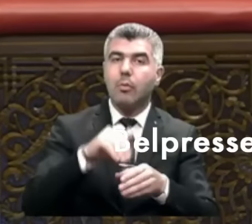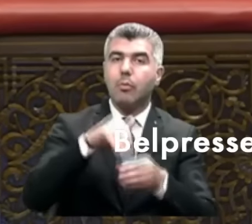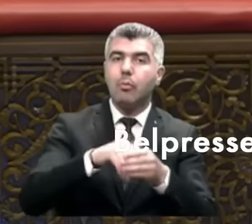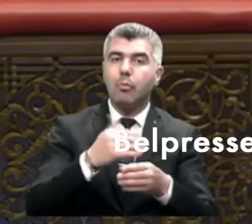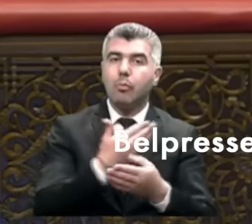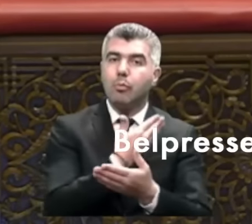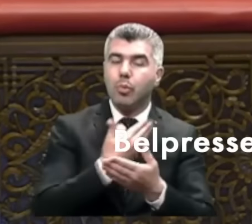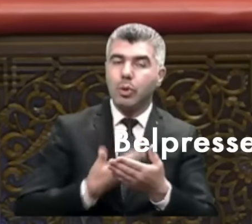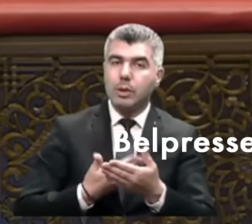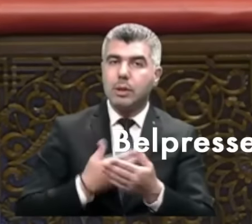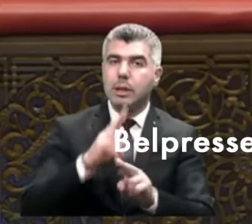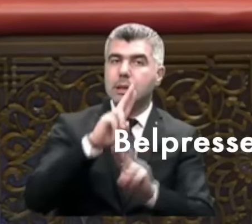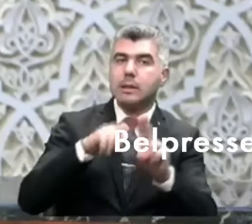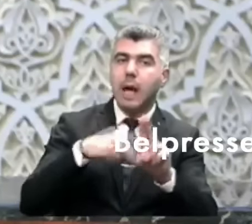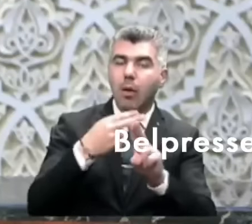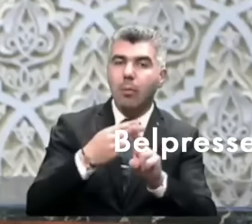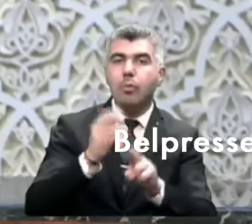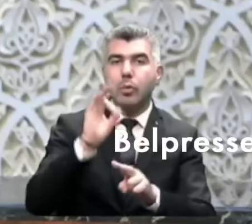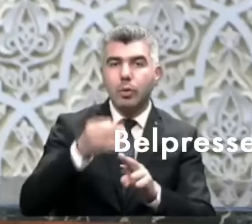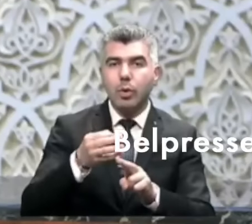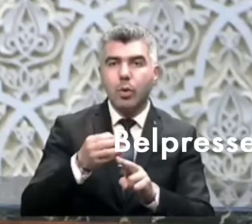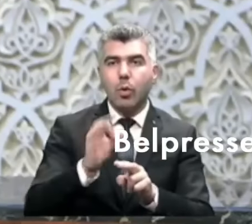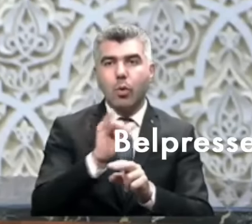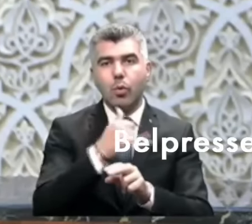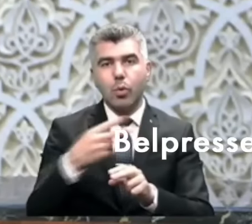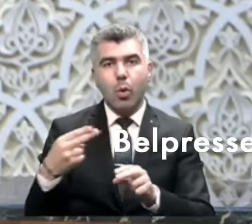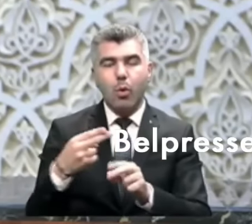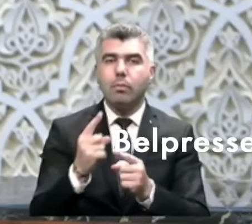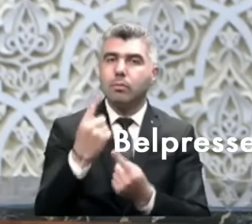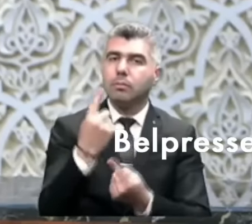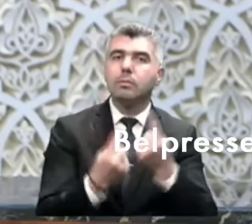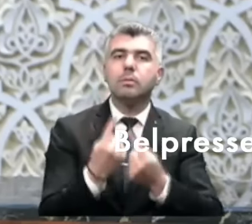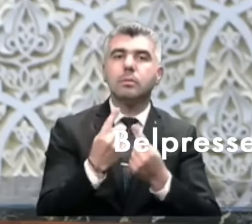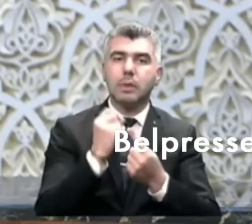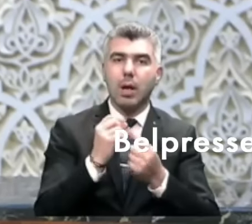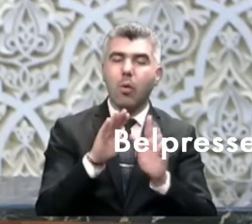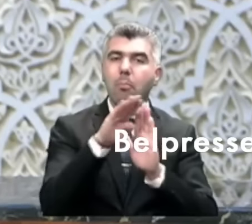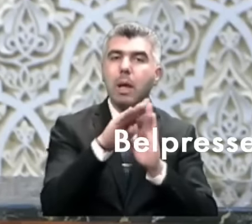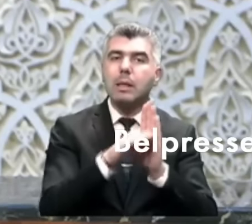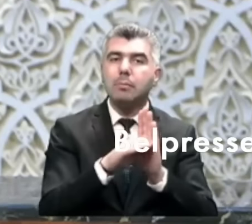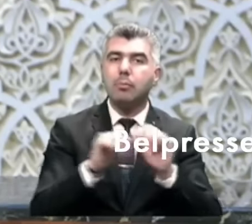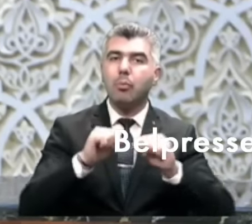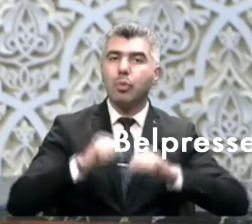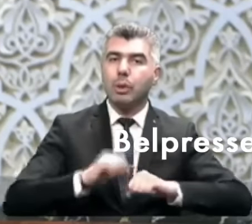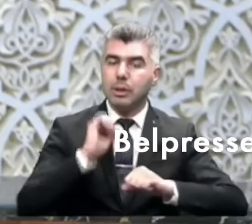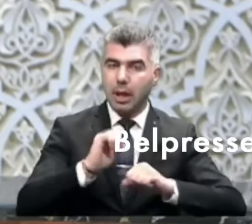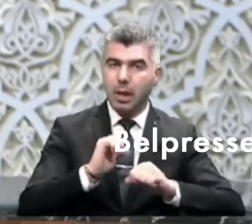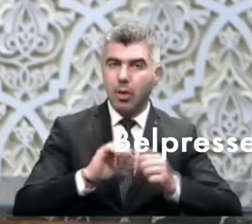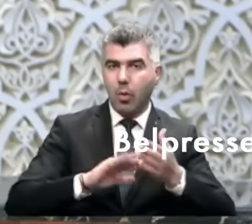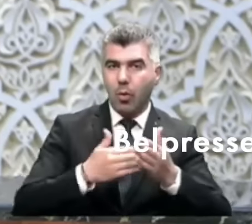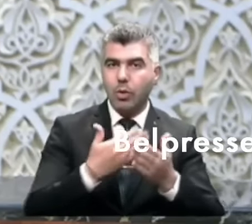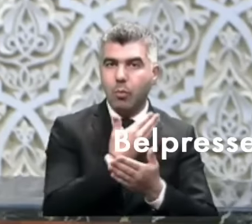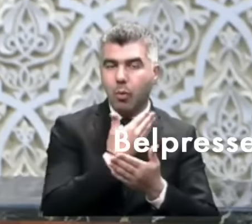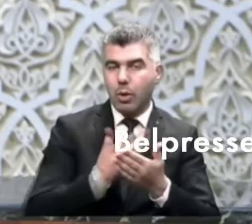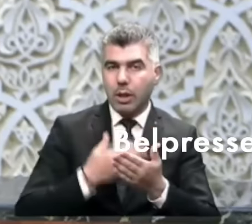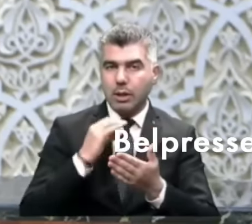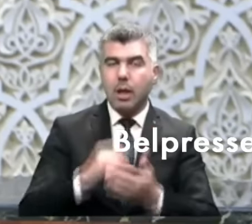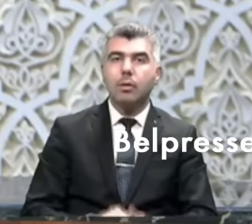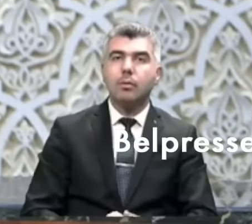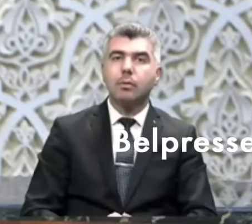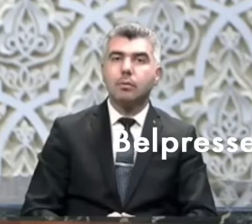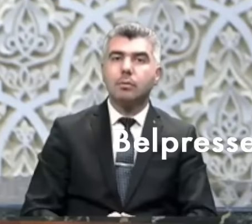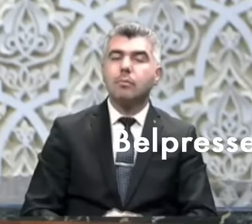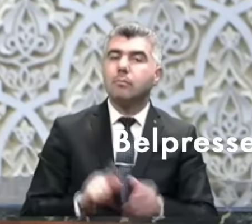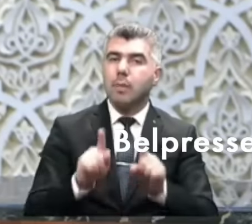كليا او جزئيا وفي هذا الباب كذلك مكتب المجلس والمجلس من خلال مكتبه